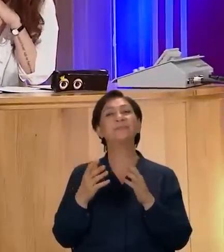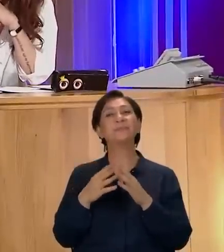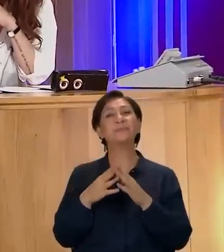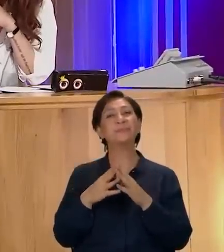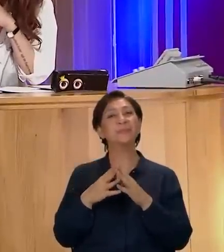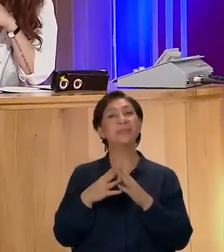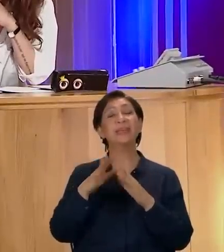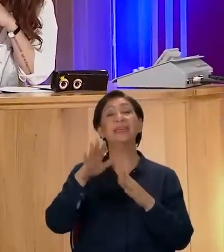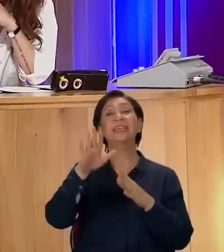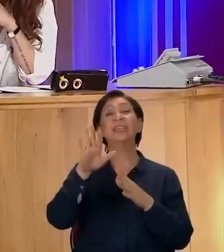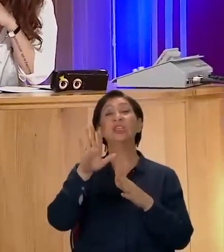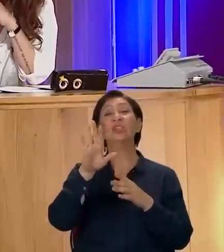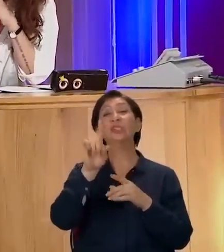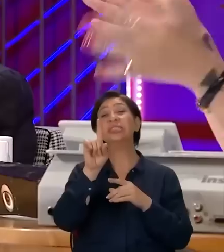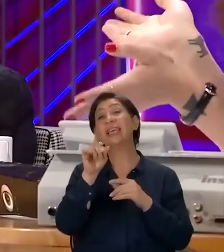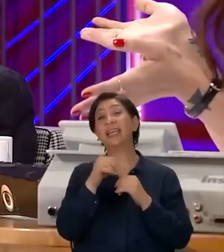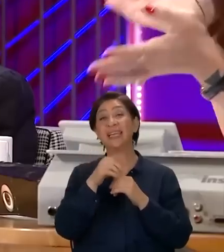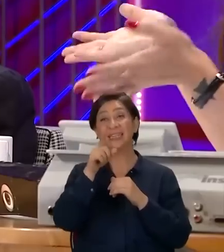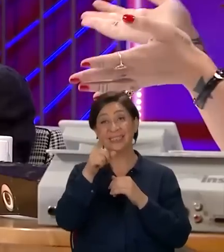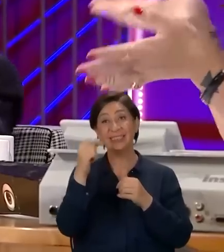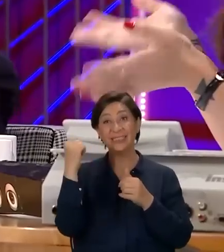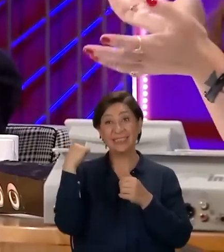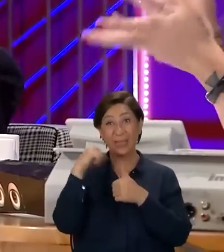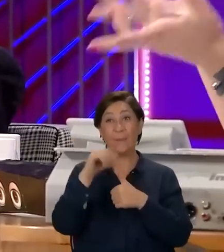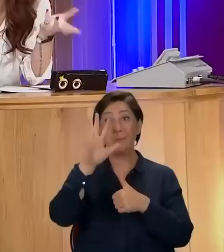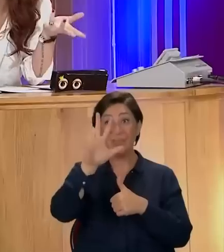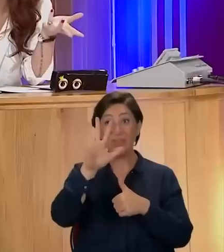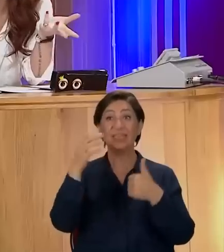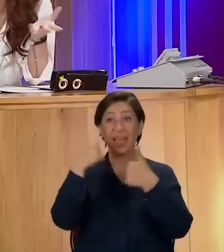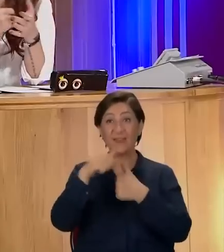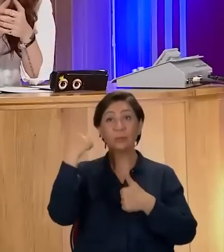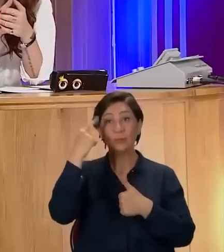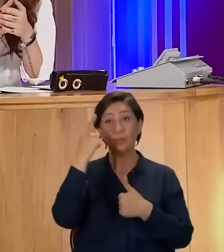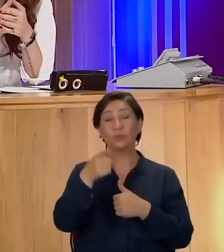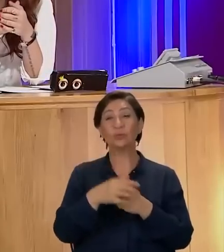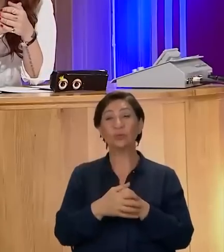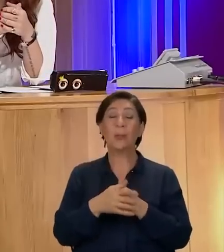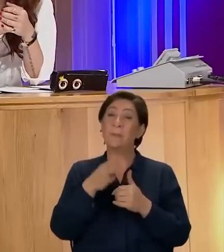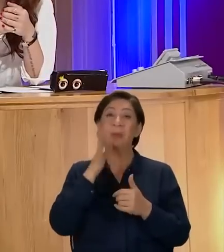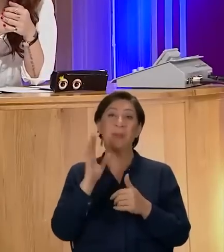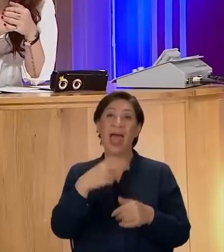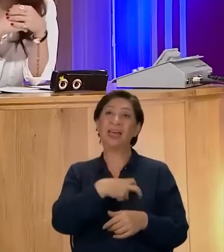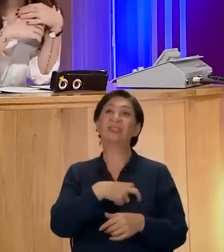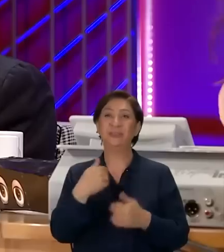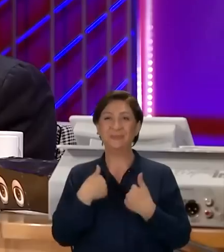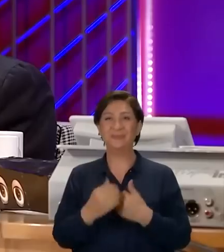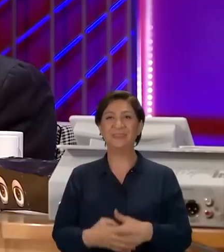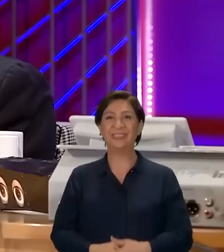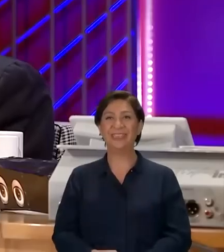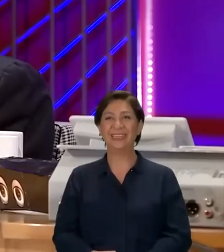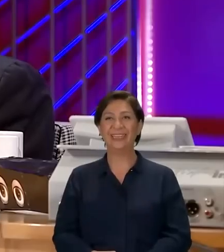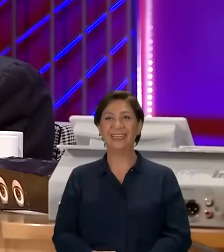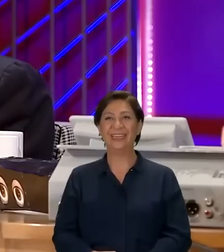Sorsam nasıl bir şey söylesiniz? Siz tekrar 5. kez evlenmeyi düşünüyor musunuz? Bilmem, aşığım.